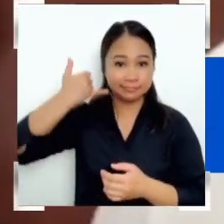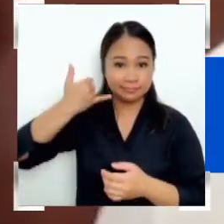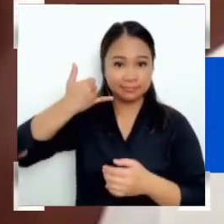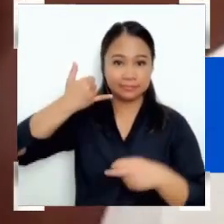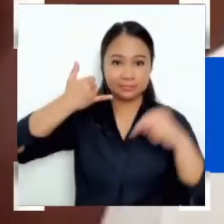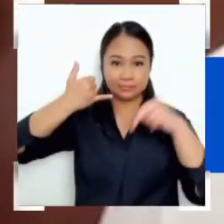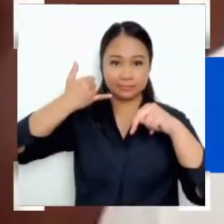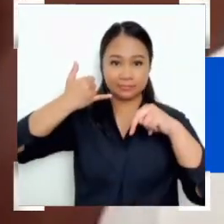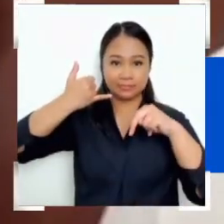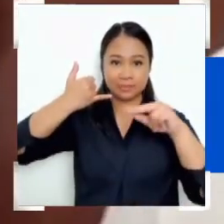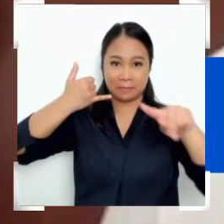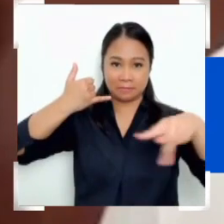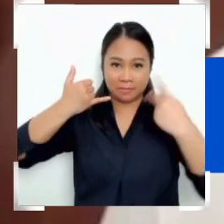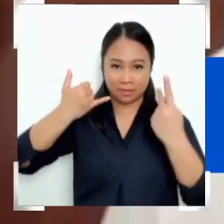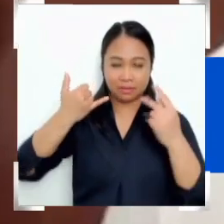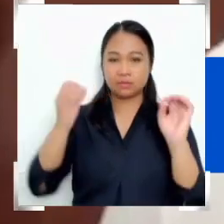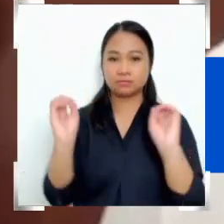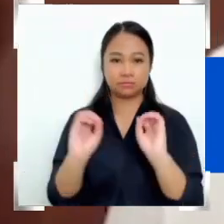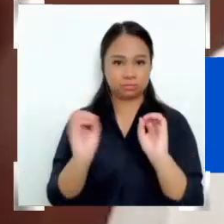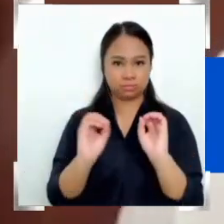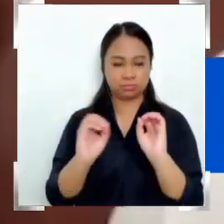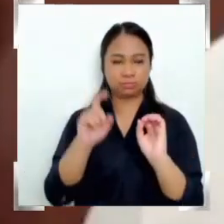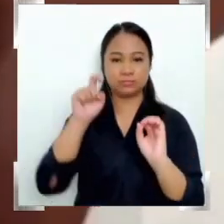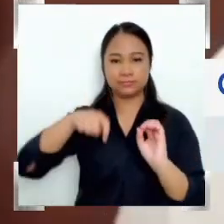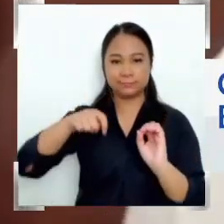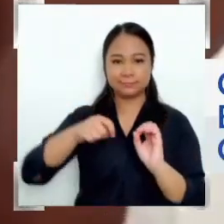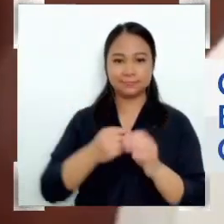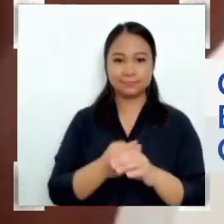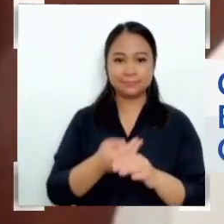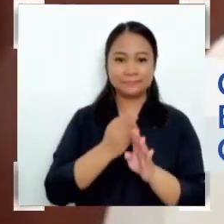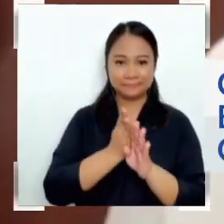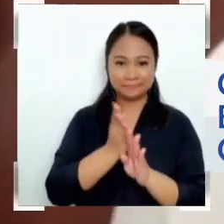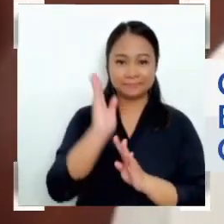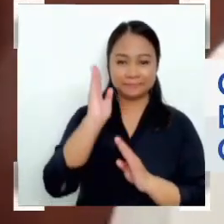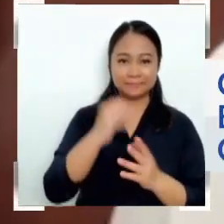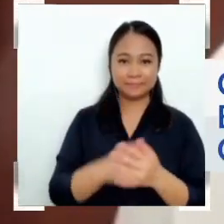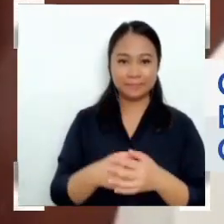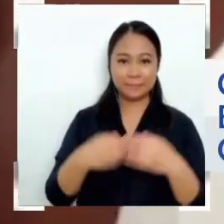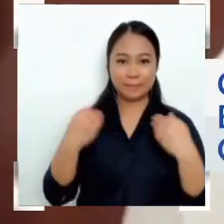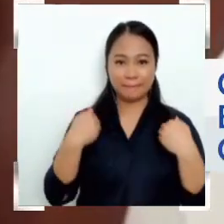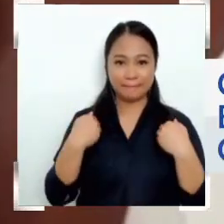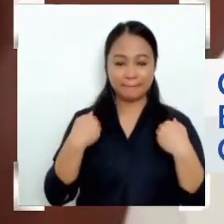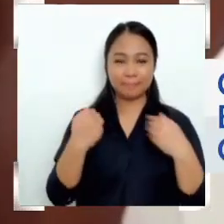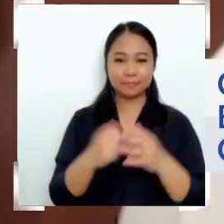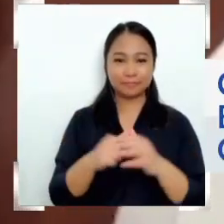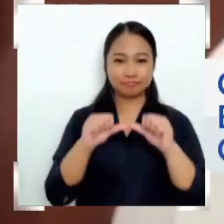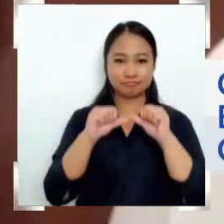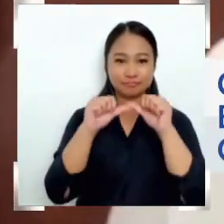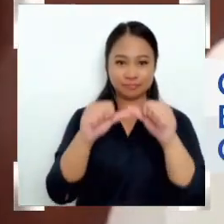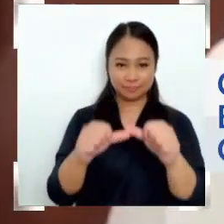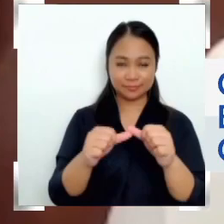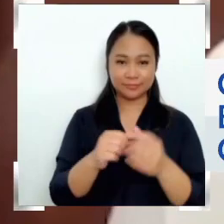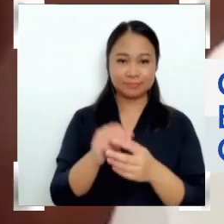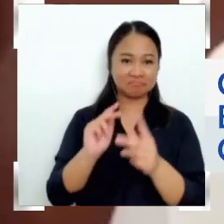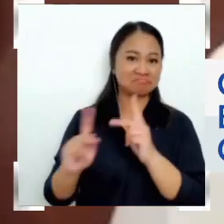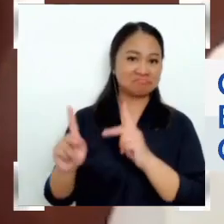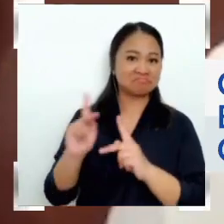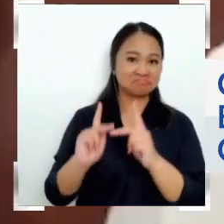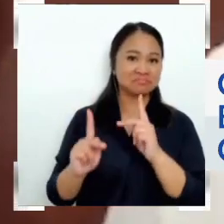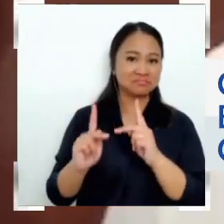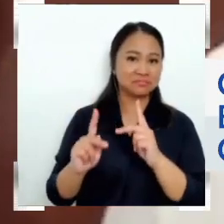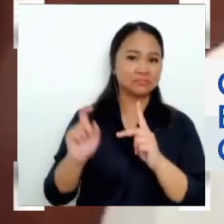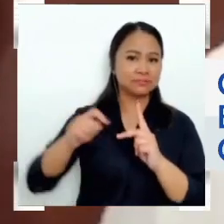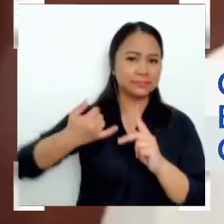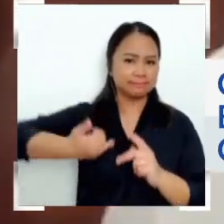mag-engage lang po sila doon sa official na hotline namin, ang official na mga tao namin. We will be